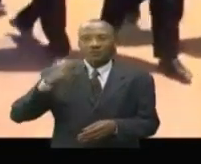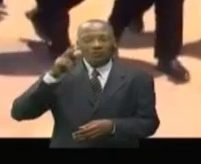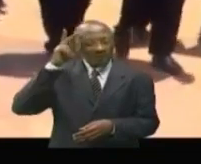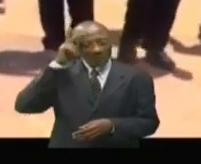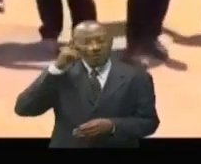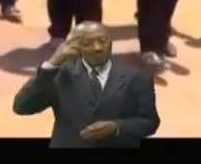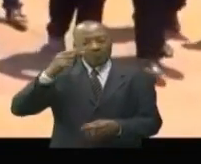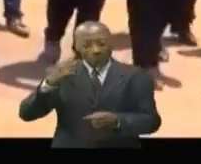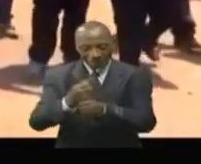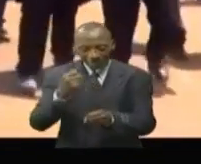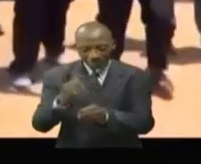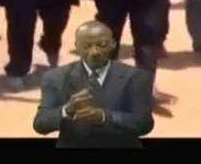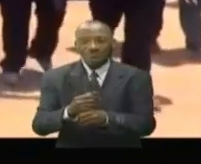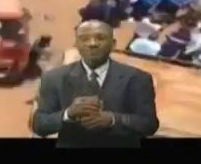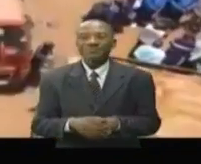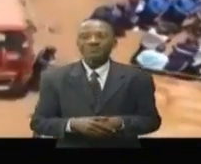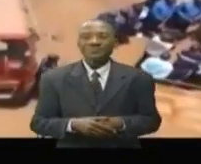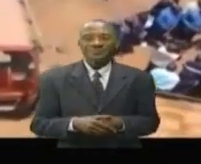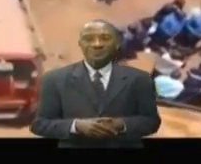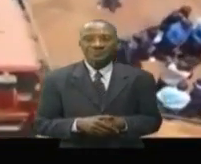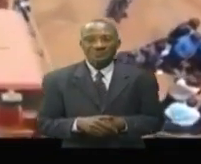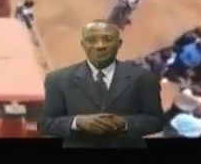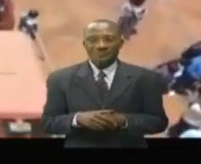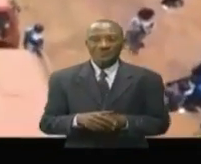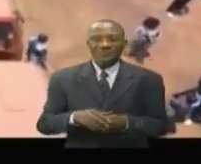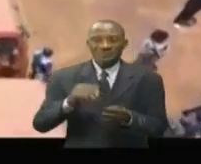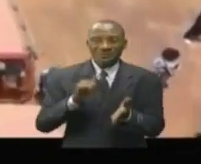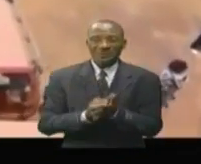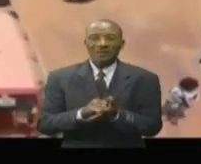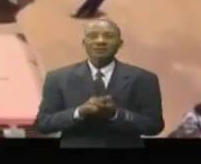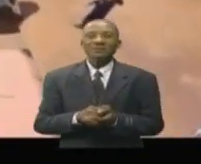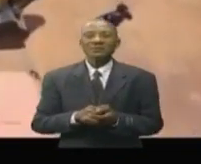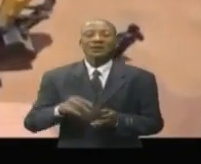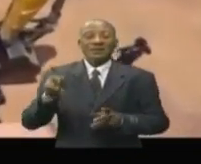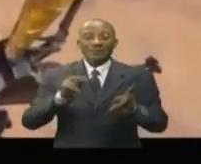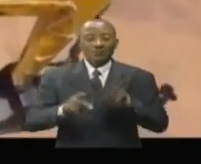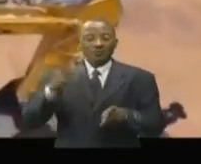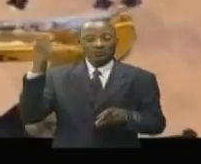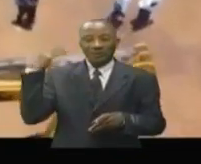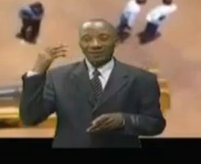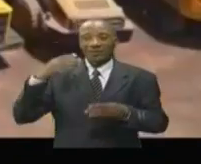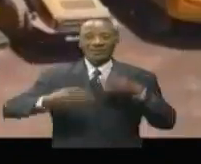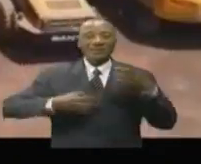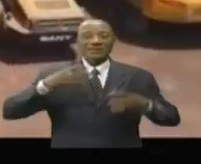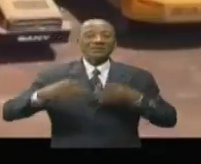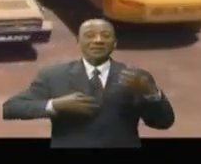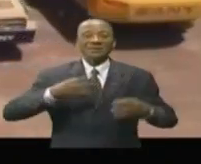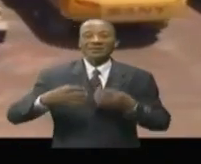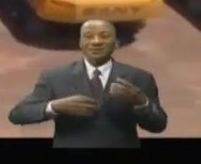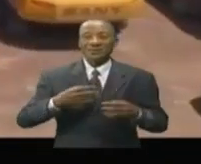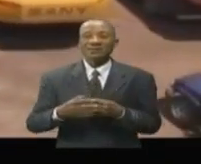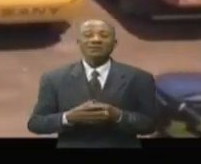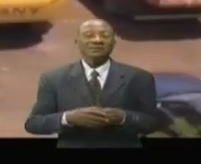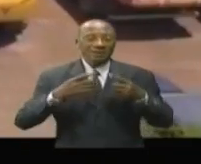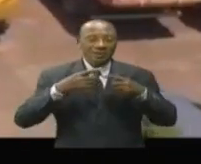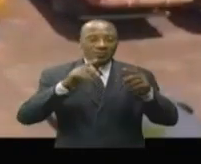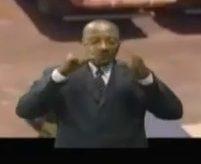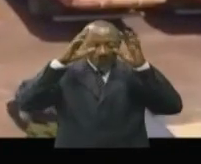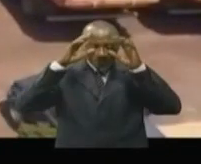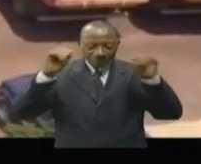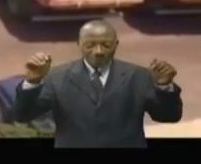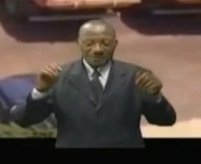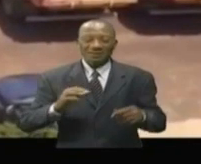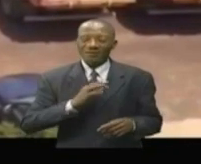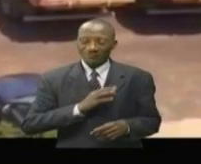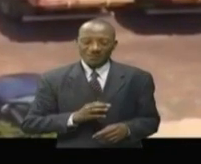Kaboula Kato, il s'agit de répondre aux cris d'alarme de la population, selon la vision du chef de l'État, Félix-Antoine Tshisekedi Tshilombo. Nous sommes dans